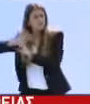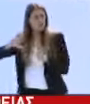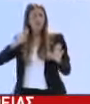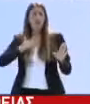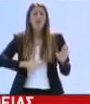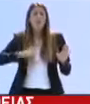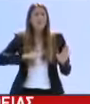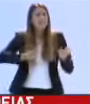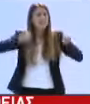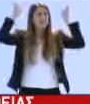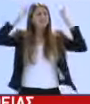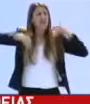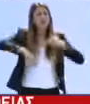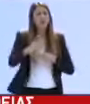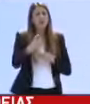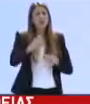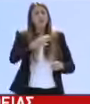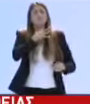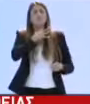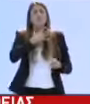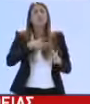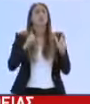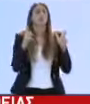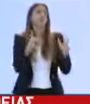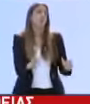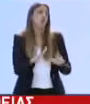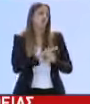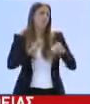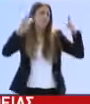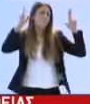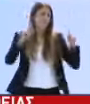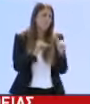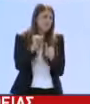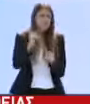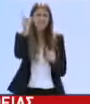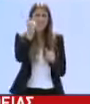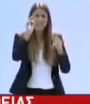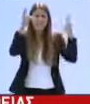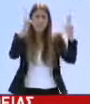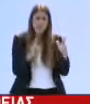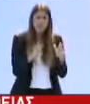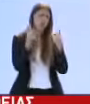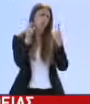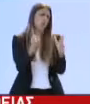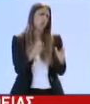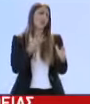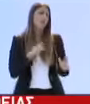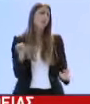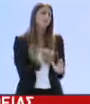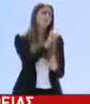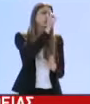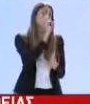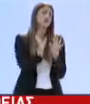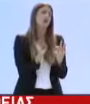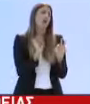απομακρυνθούν από την οικονομική ασφυξία, από την πολιτική νεύρωση, από την ισοπεδωτική παρακμή. Οι